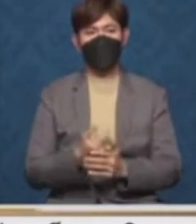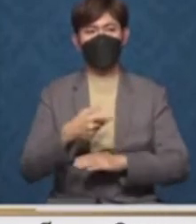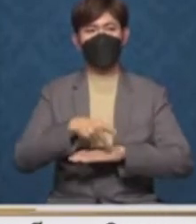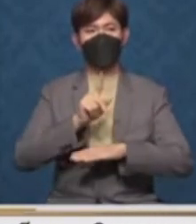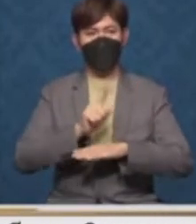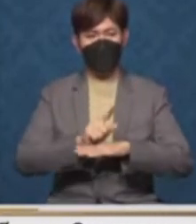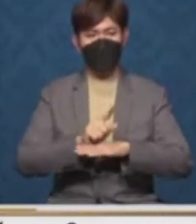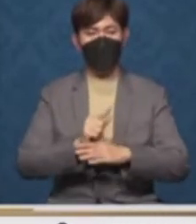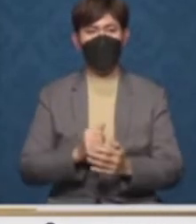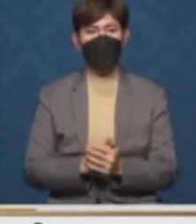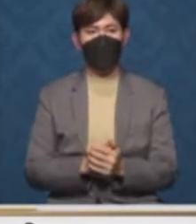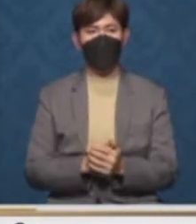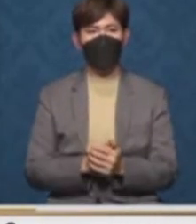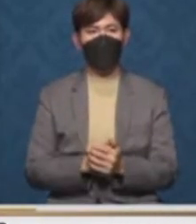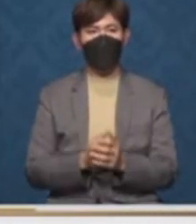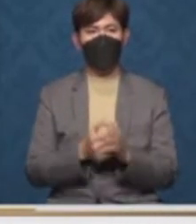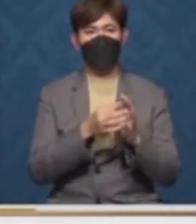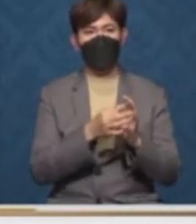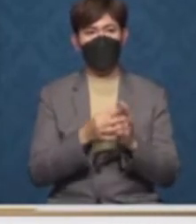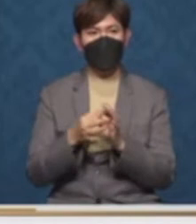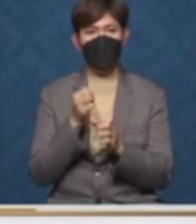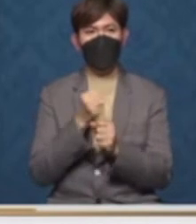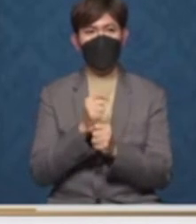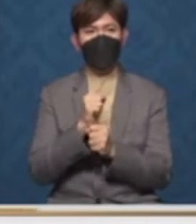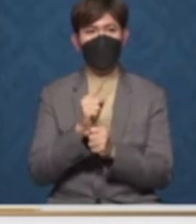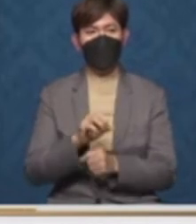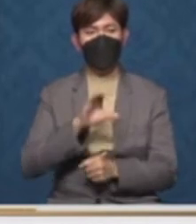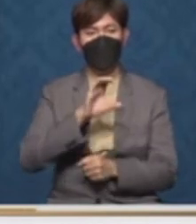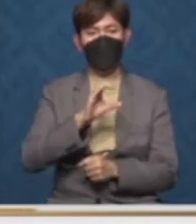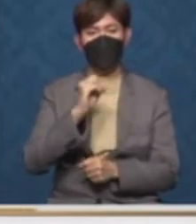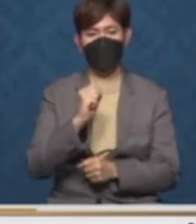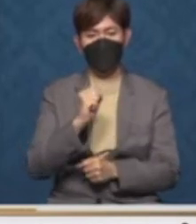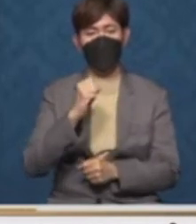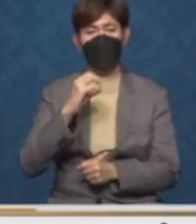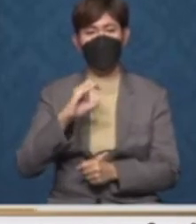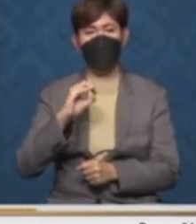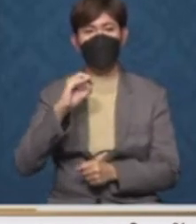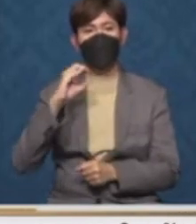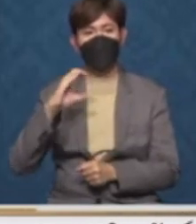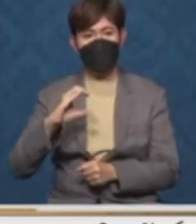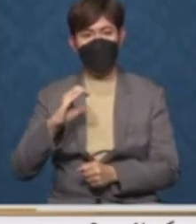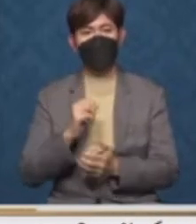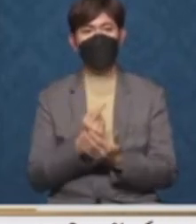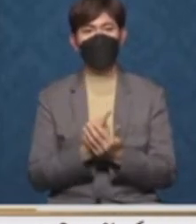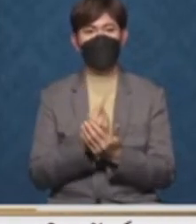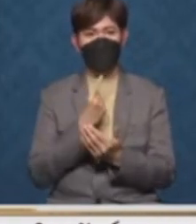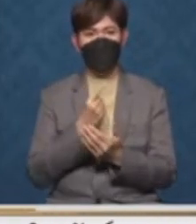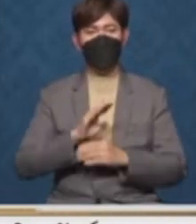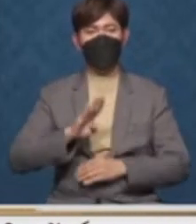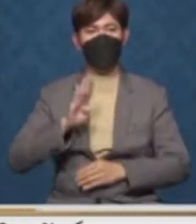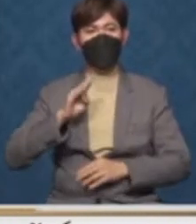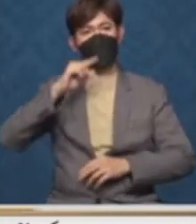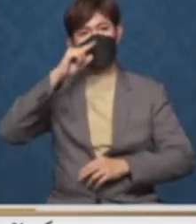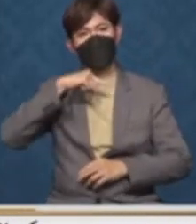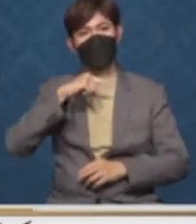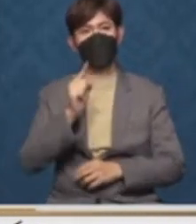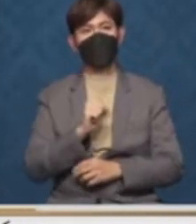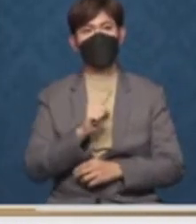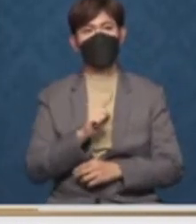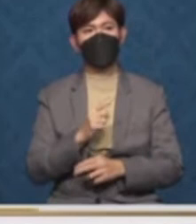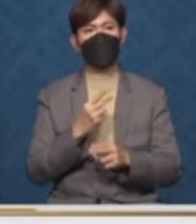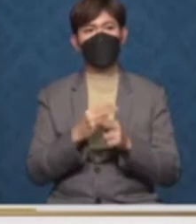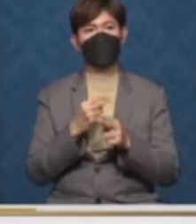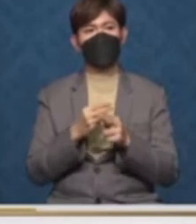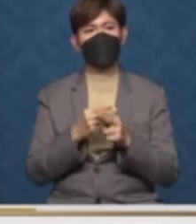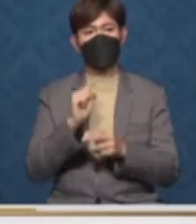ครับการเชื่อมโยงระหว่าง CSOC กับบริษัทตัวแทนในประเทศไทยนะครับคือบริษัทณัฐพลครับตัว